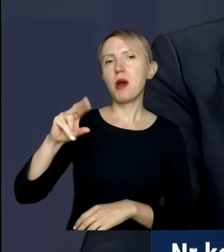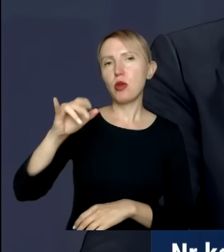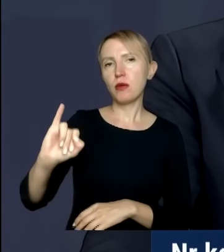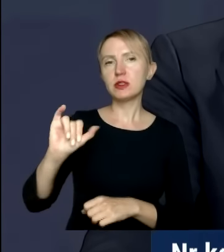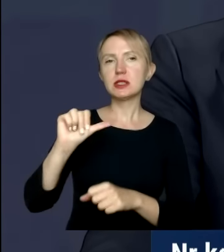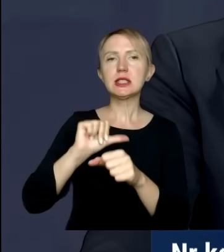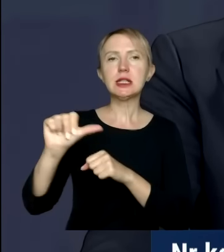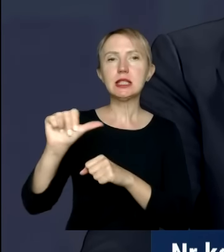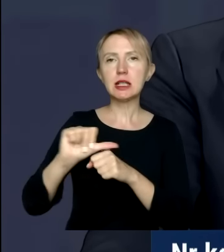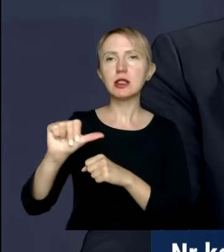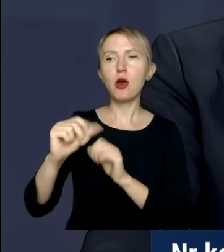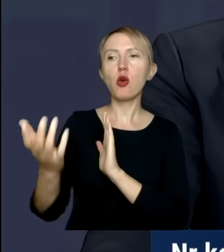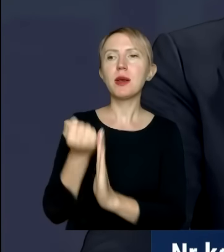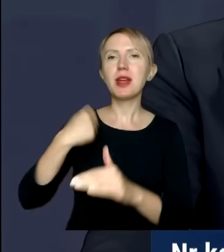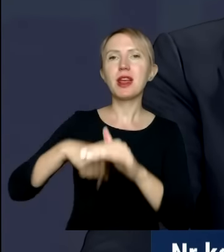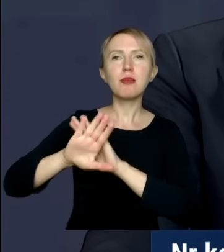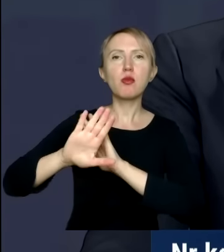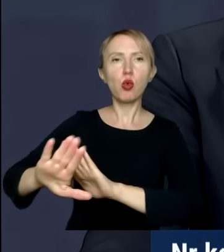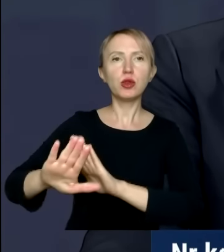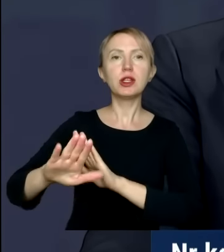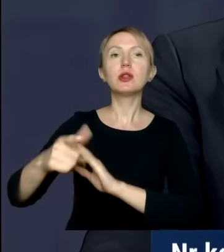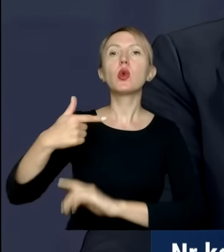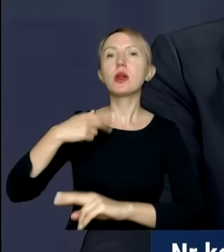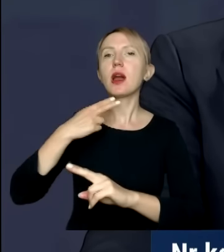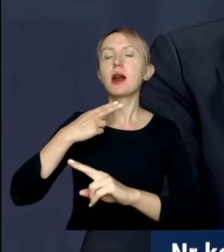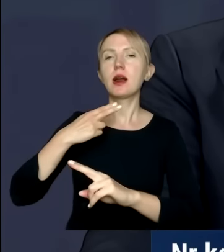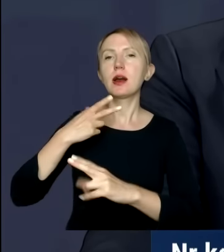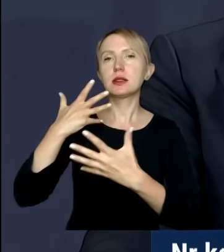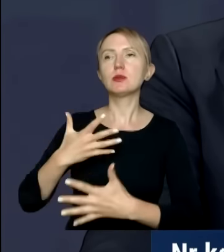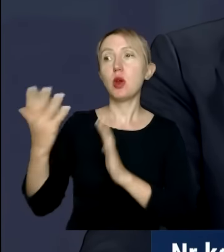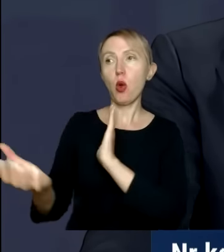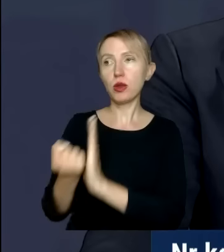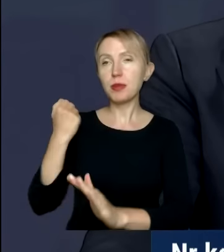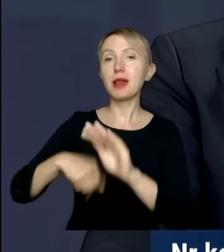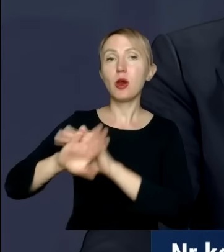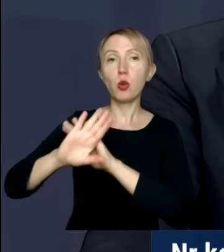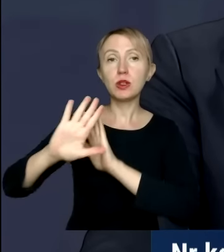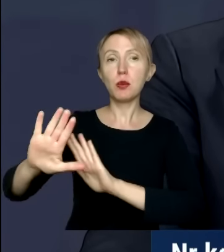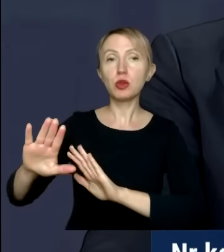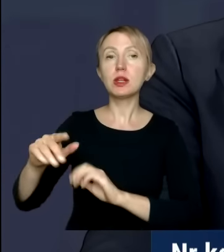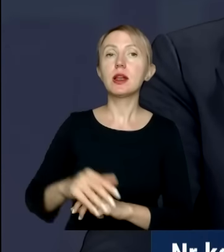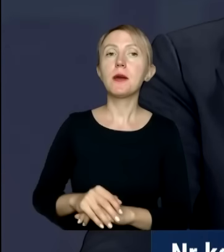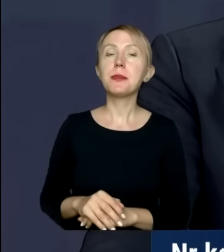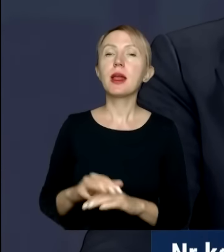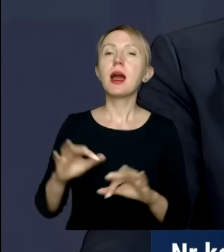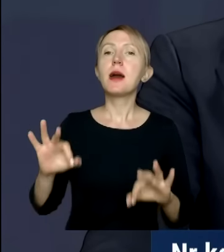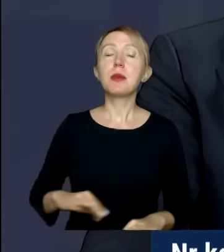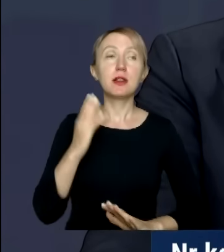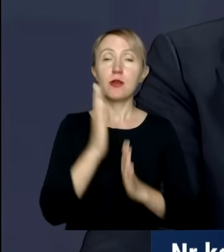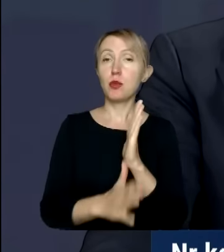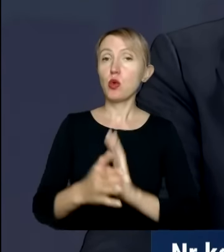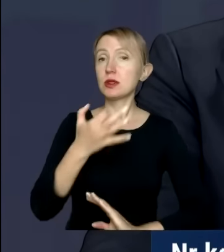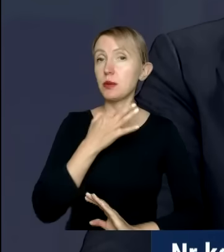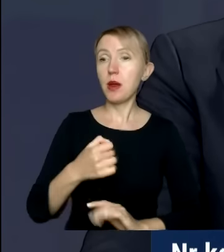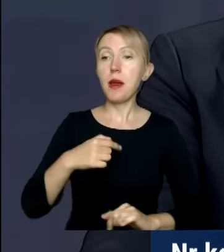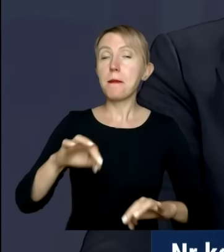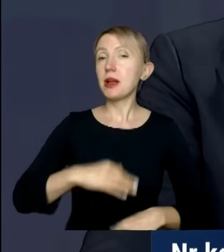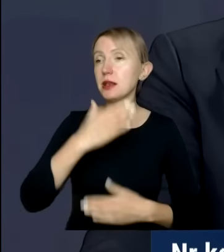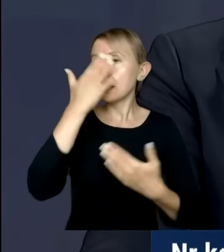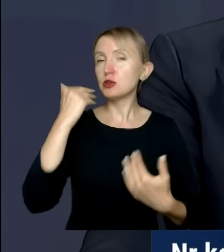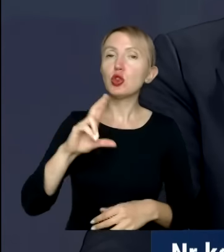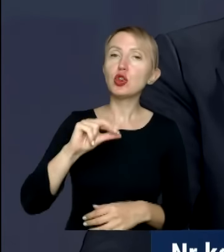dotyczyło uchylenia immunitetu tu zagłosowałem za uchylenie immunitetu ale jednocześnie jak pani zadaje otwarte pytanie pani nie wie czy powinien pan